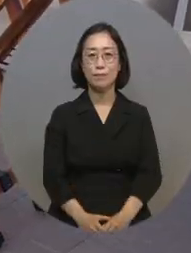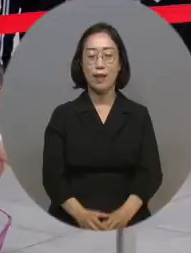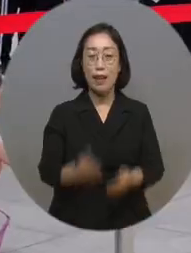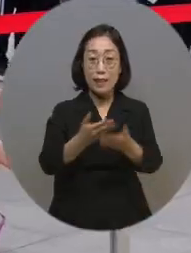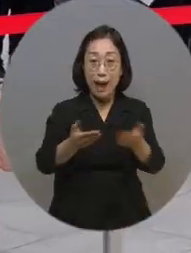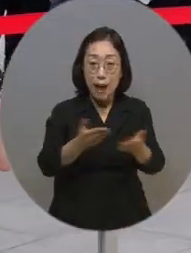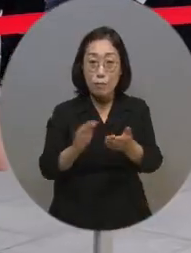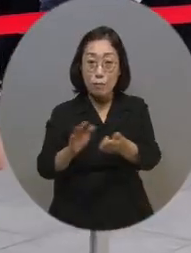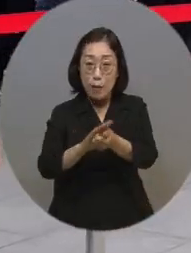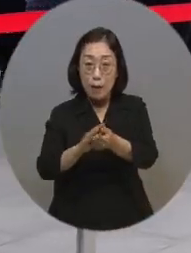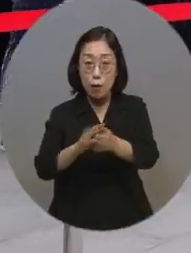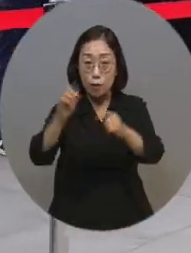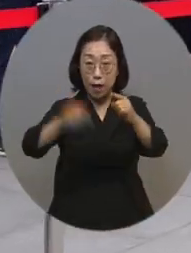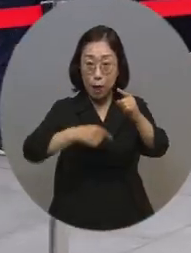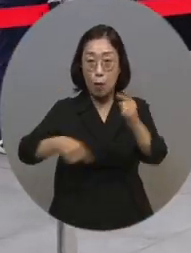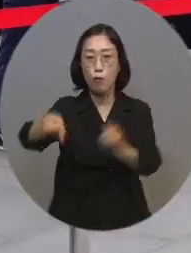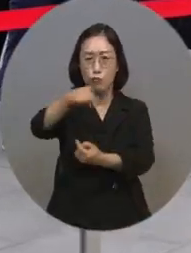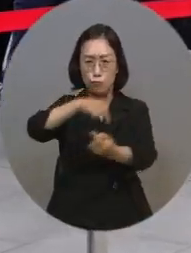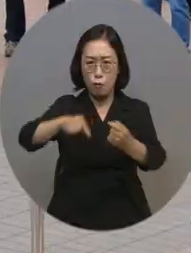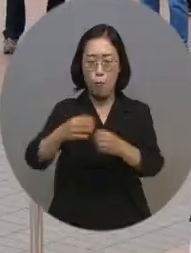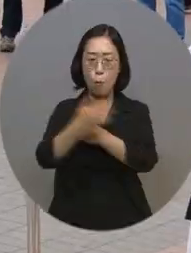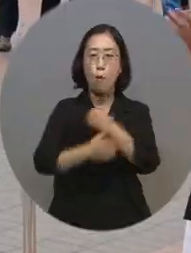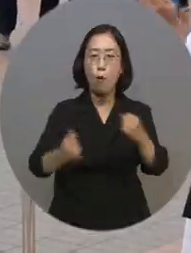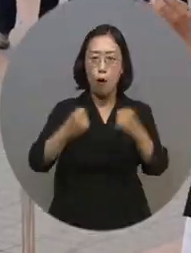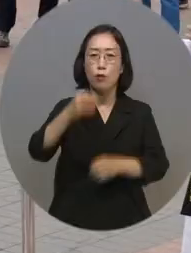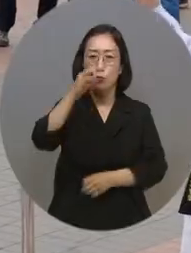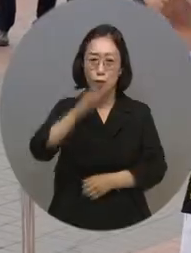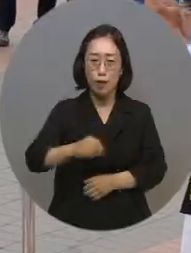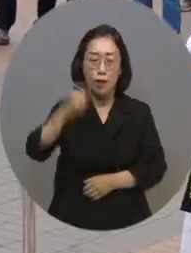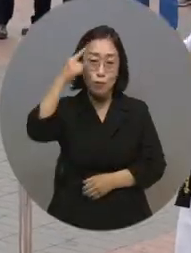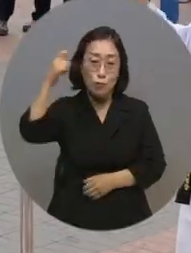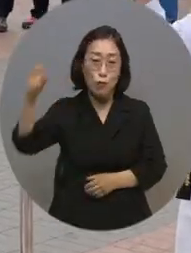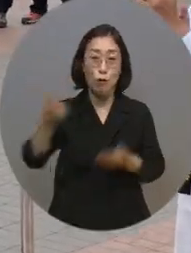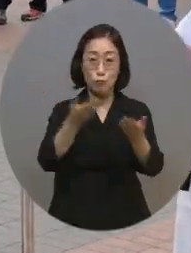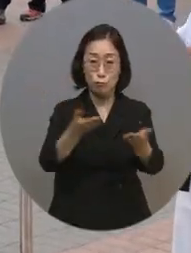나눔과 배려의 대회 운영으로 건강하고 유익한 추억을